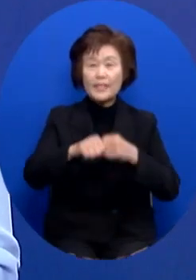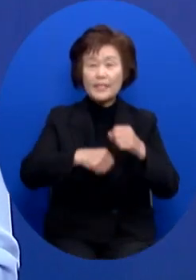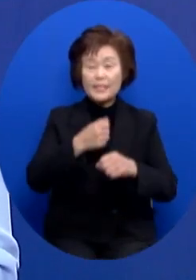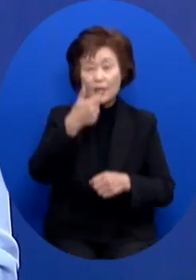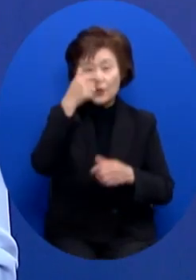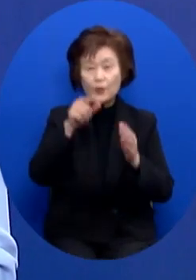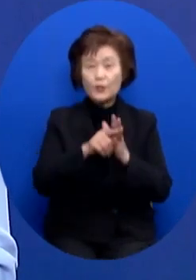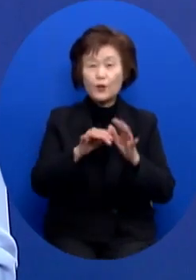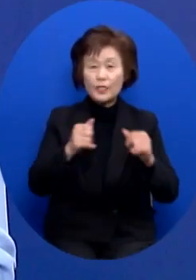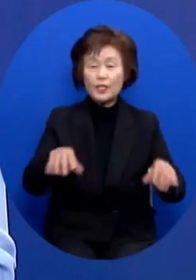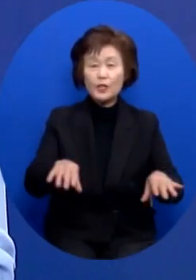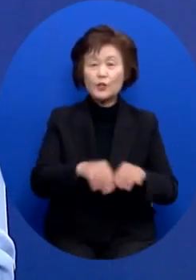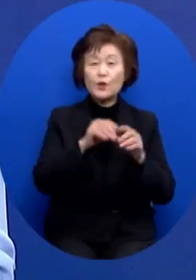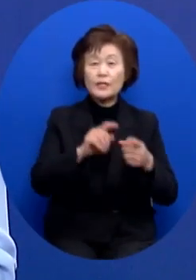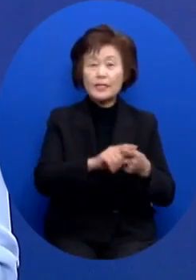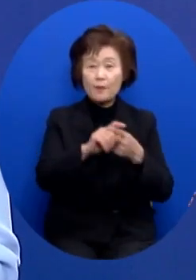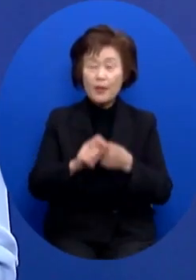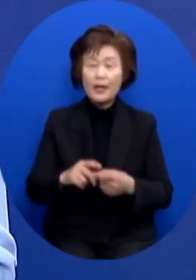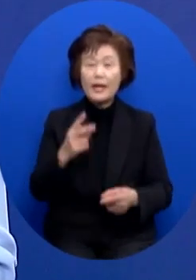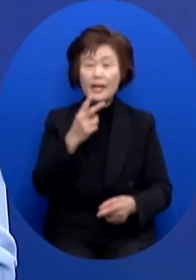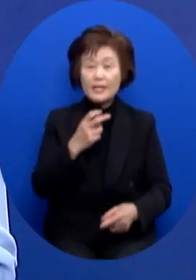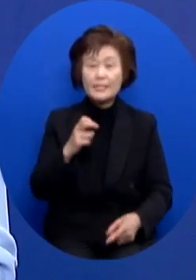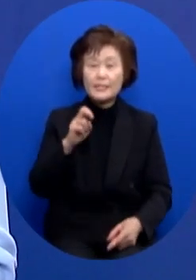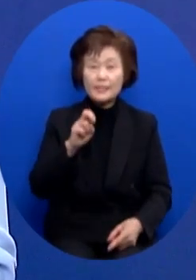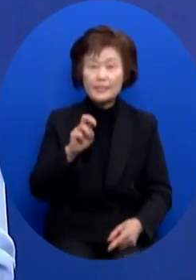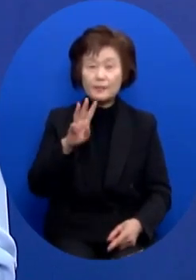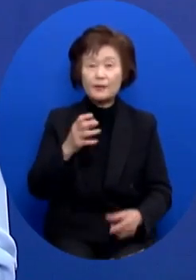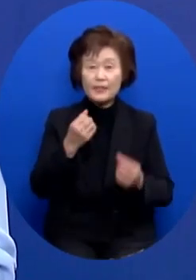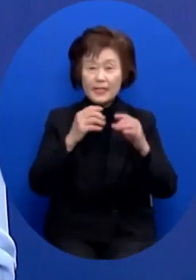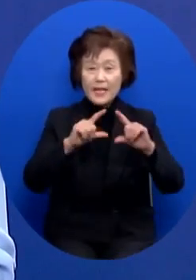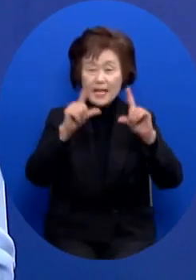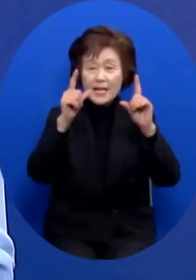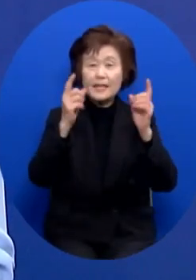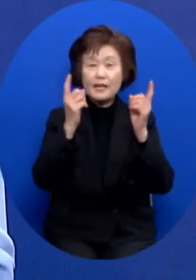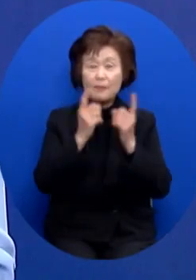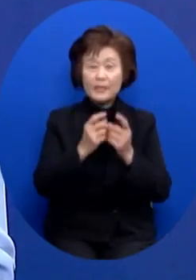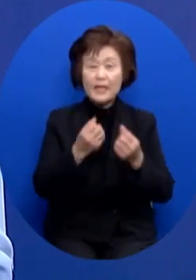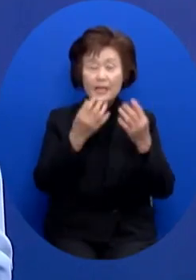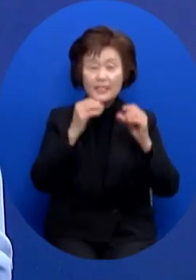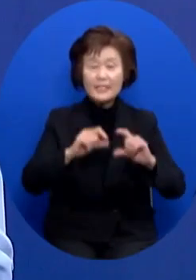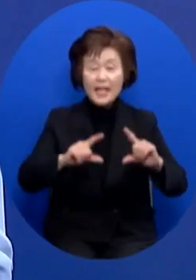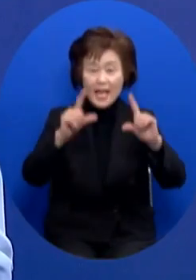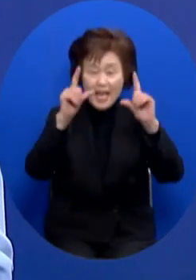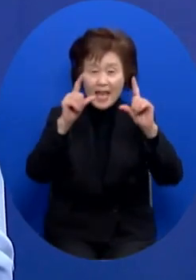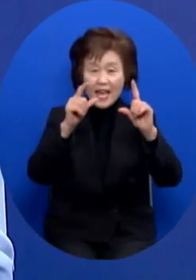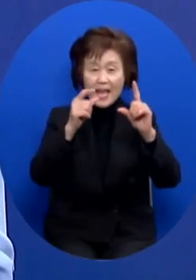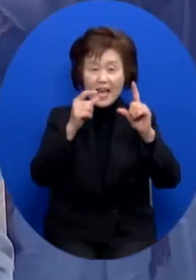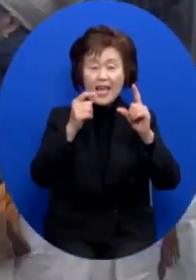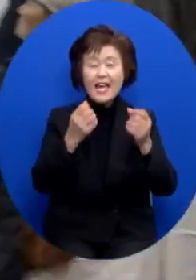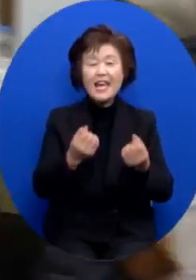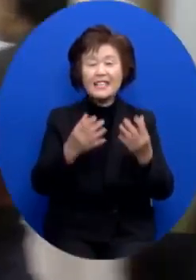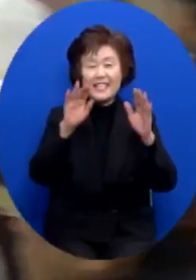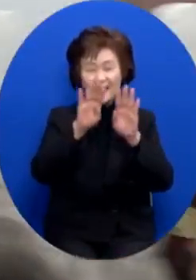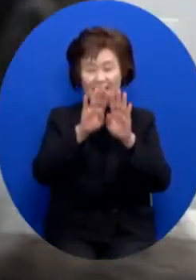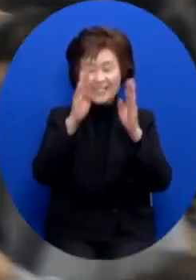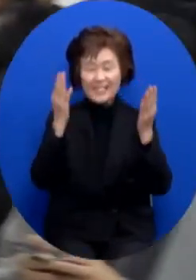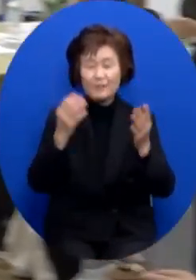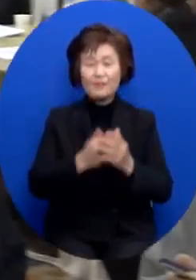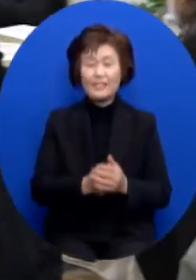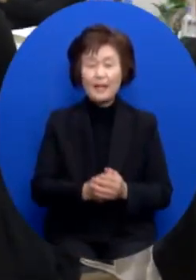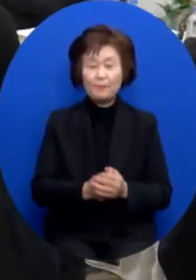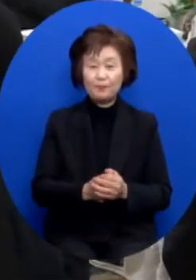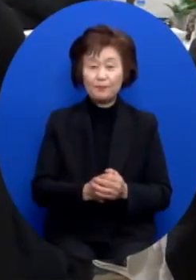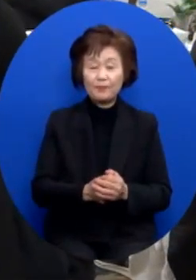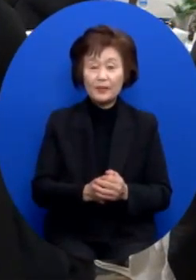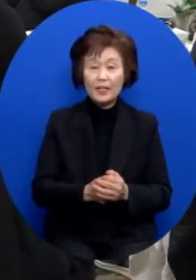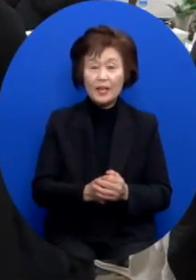부산 자유 기독인 총연합회가 2024년 새해를 맞아 신년 인사회를 열었습니다 부산